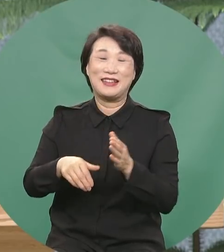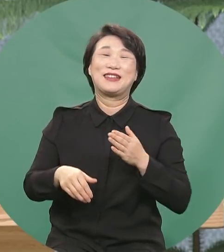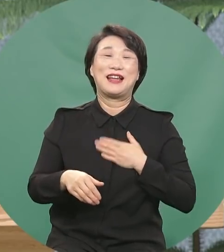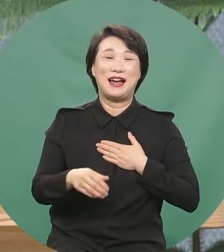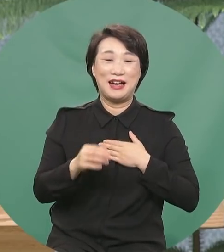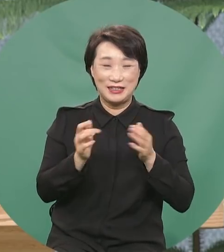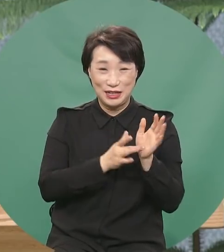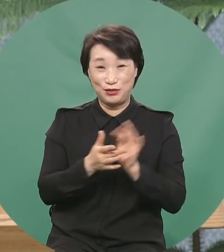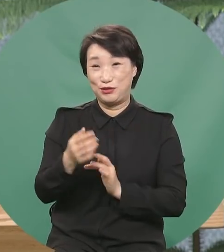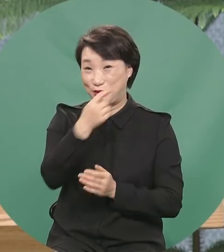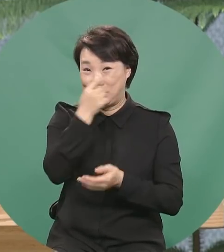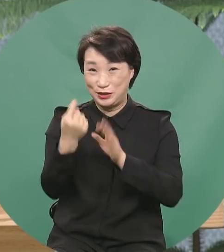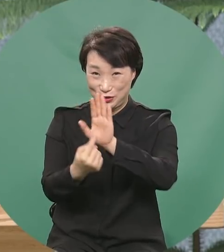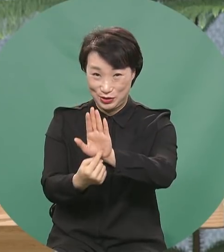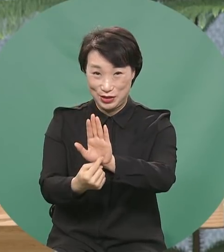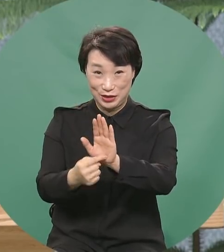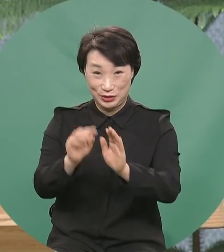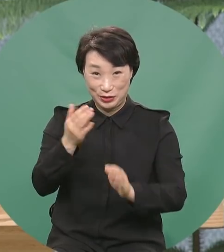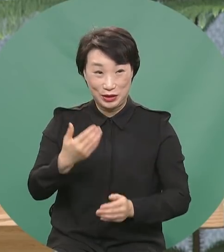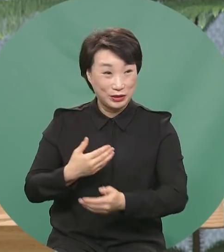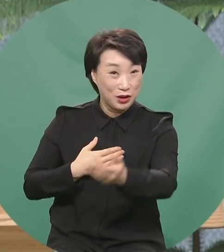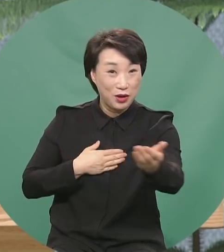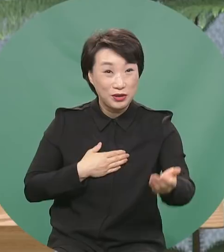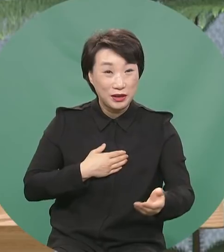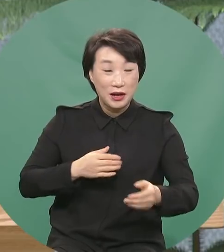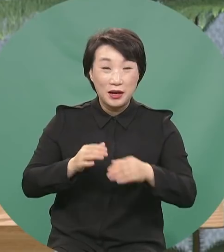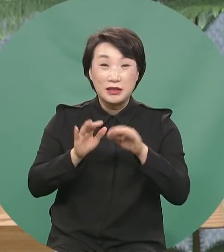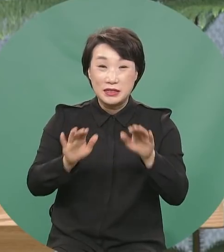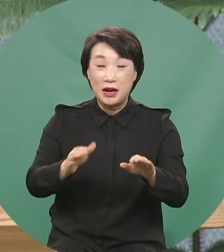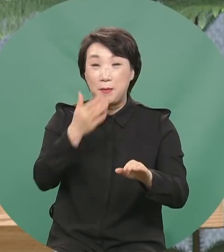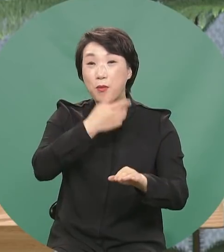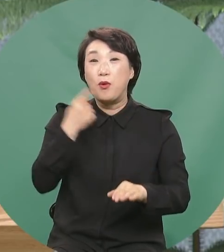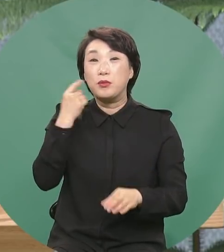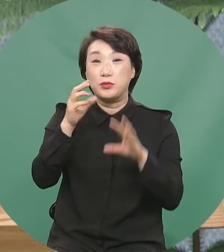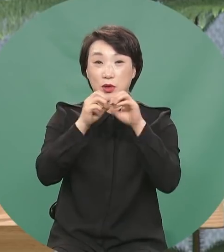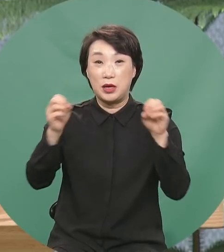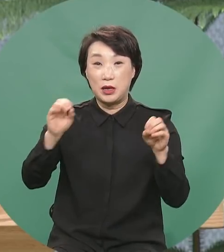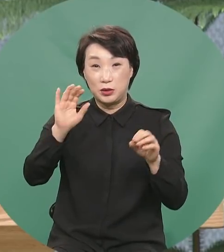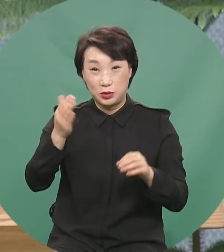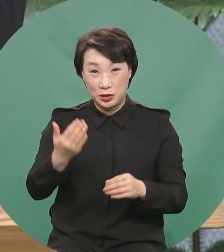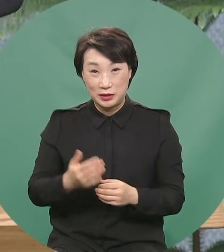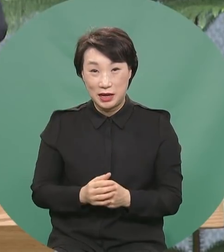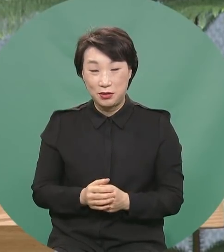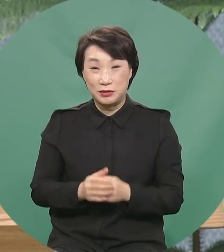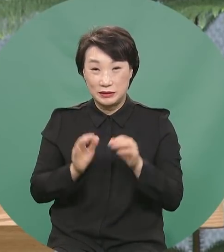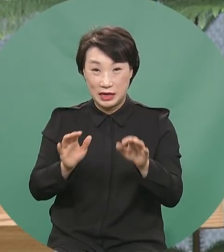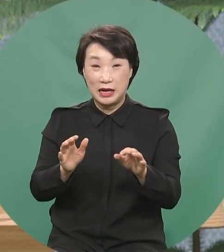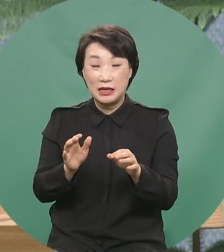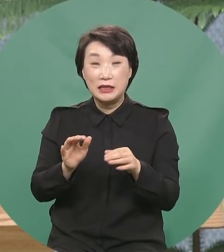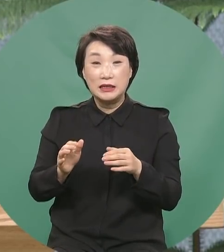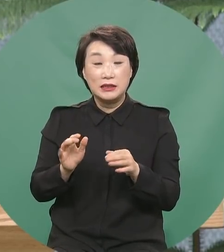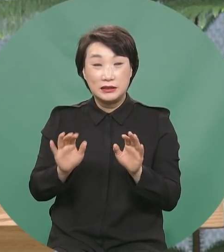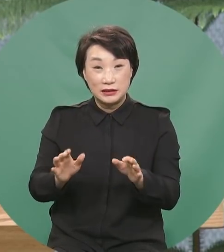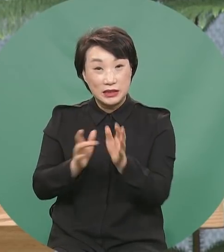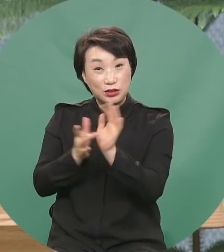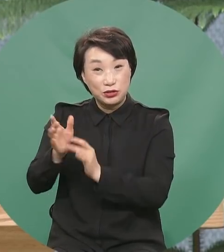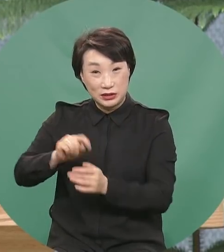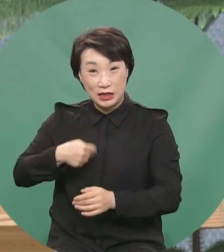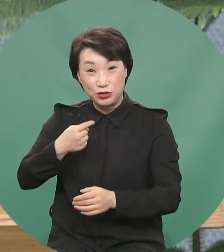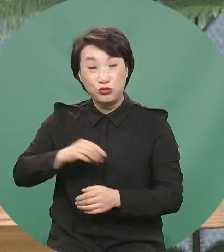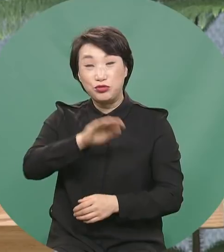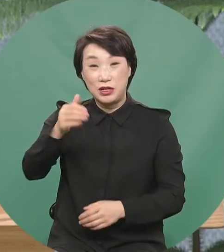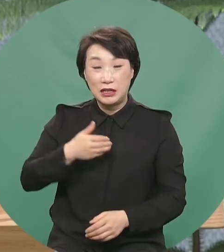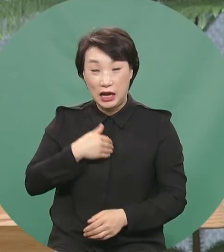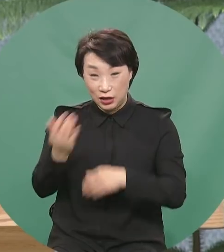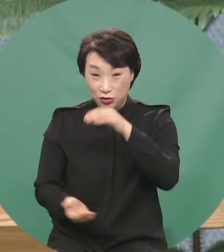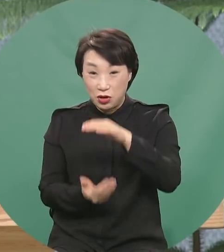것이요 그가 너희에게 이룬 복음을 전할 것이요 자기 자신이 우리에게 이루어주신 복음을